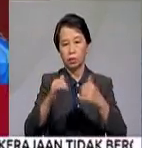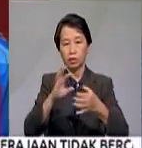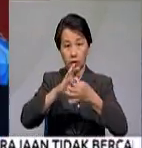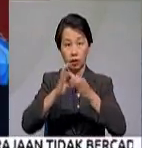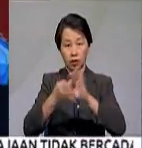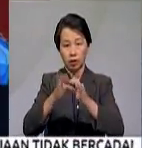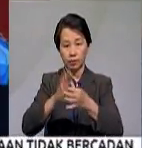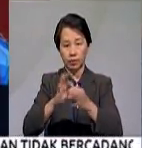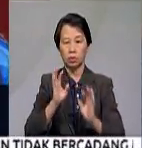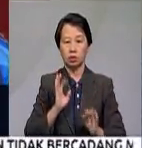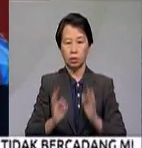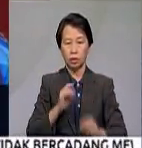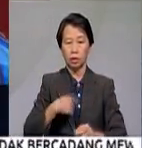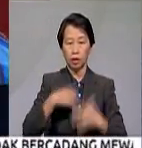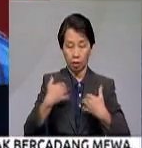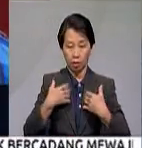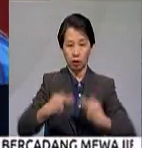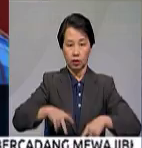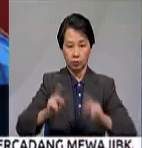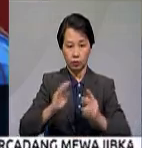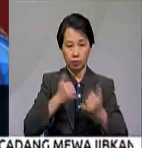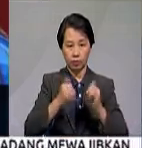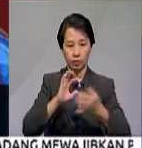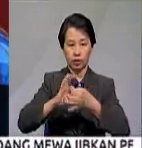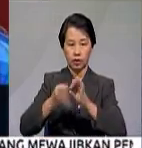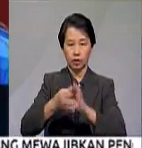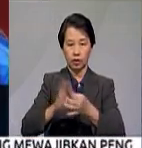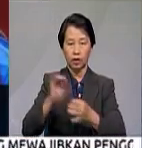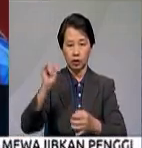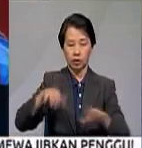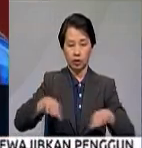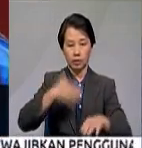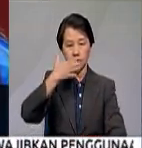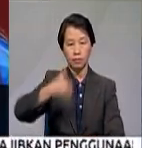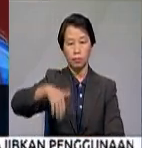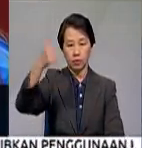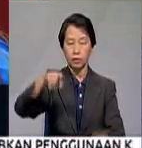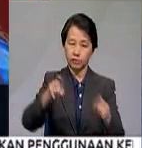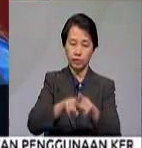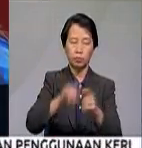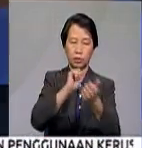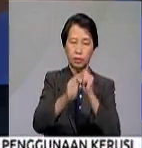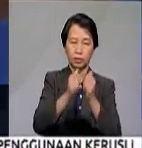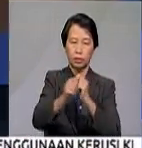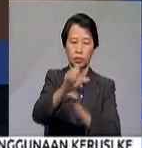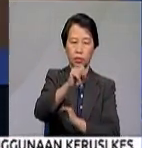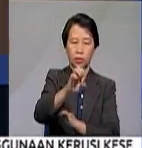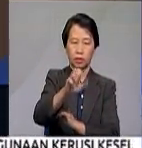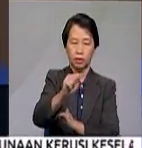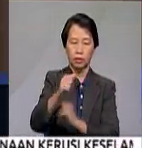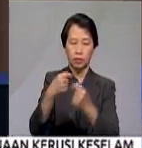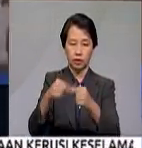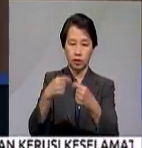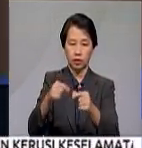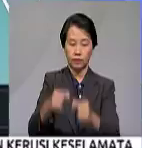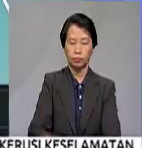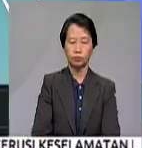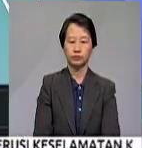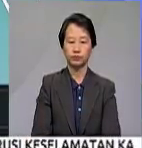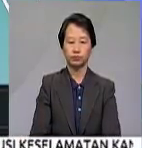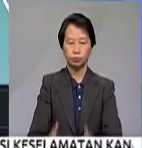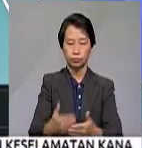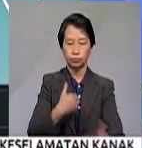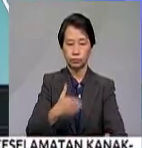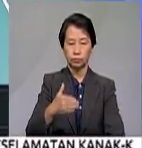So if I have the chance to play Olympic, I definitely will give my best as how I give in SEA Games. Sebelum Sukan SEA